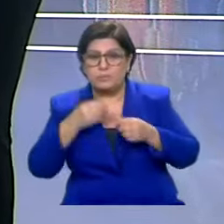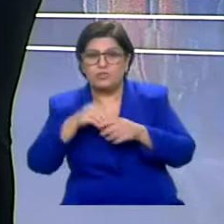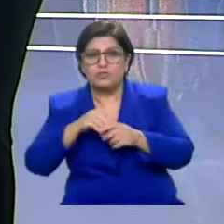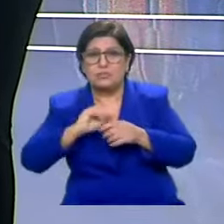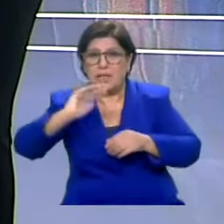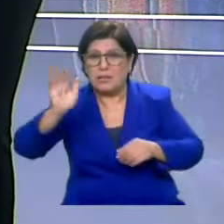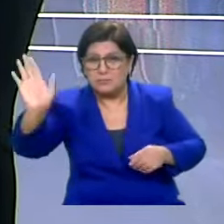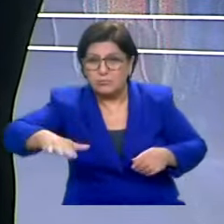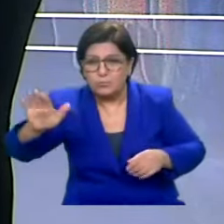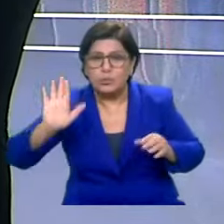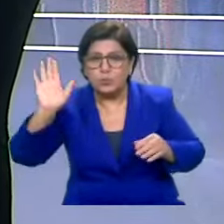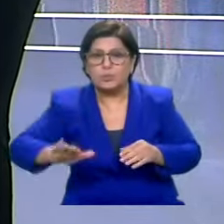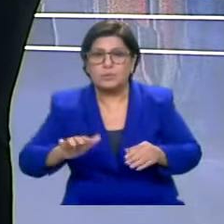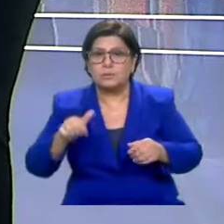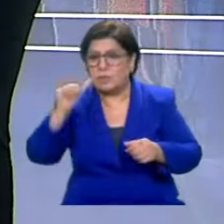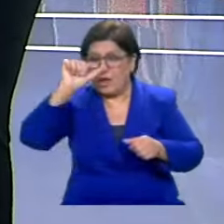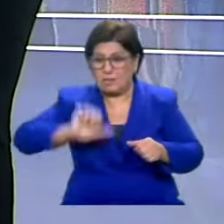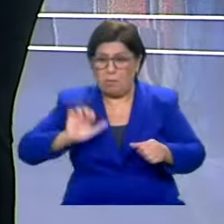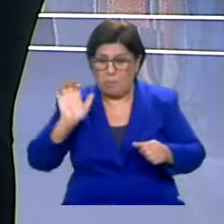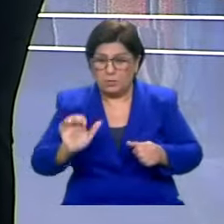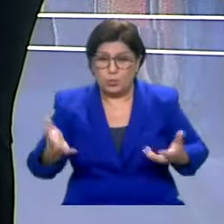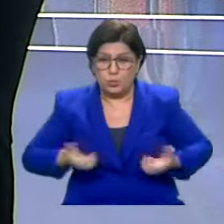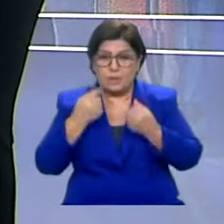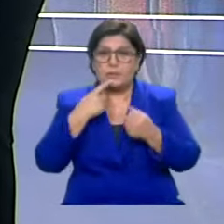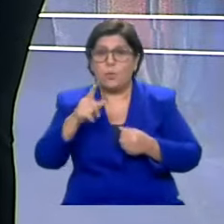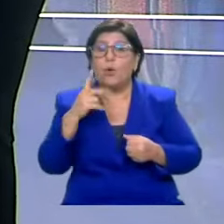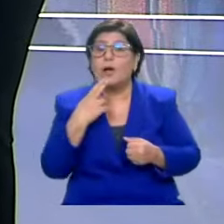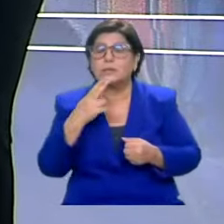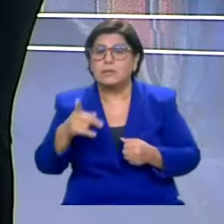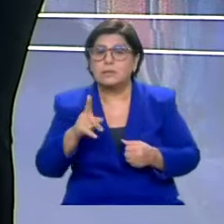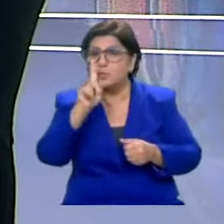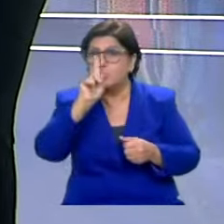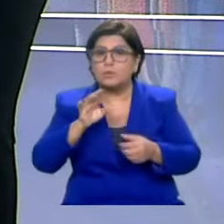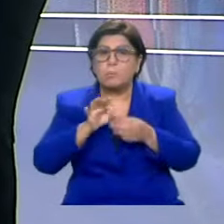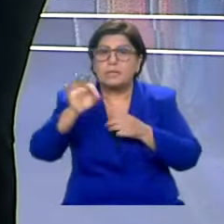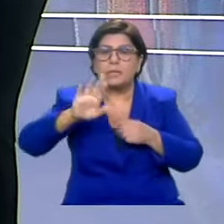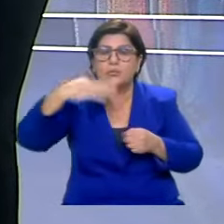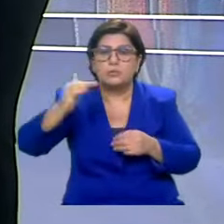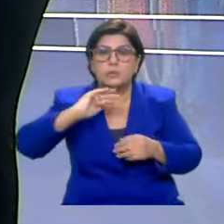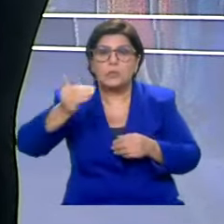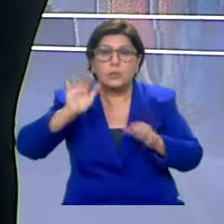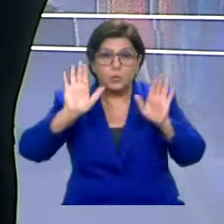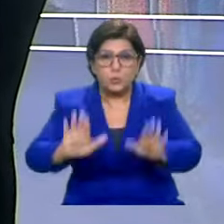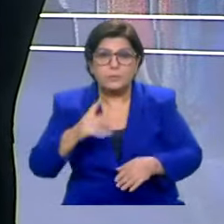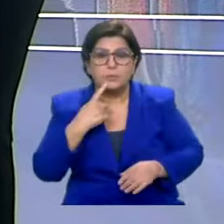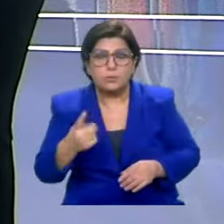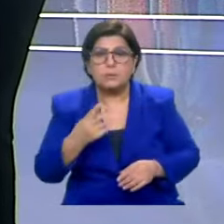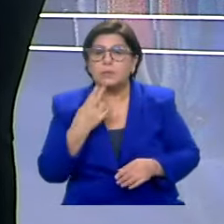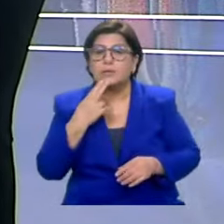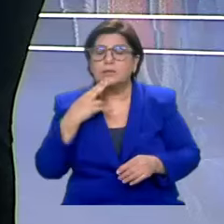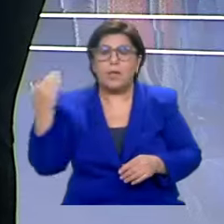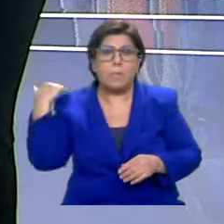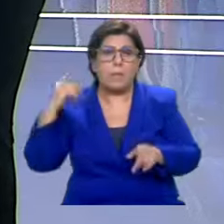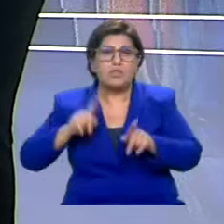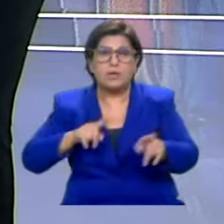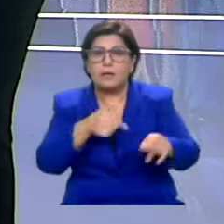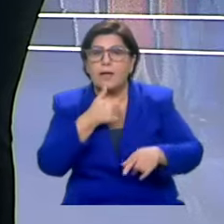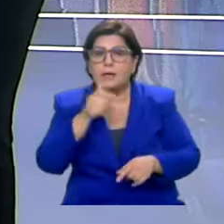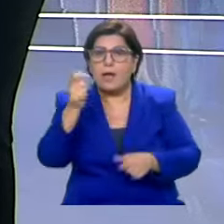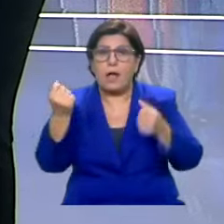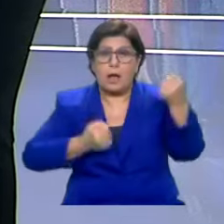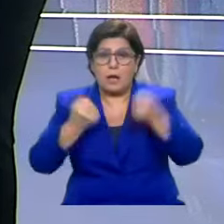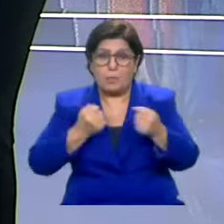taksiye bindi. Gaza bas kurtar dedi ama o kadın 100 metre sonra taksiciye durmasını söyledi. Kadının peşindeki erkek